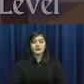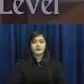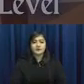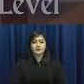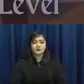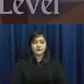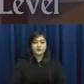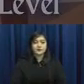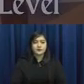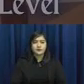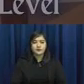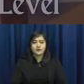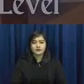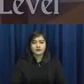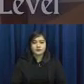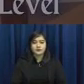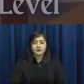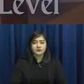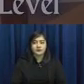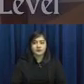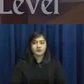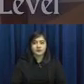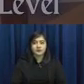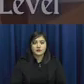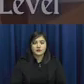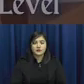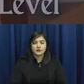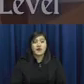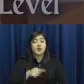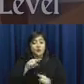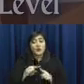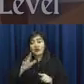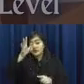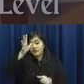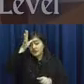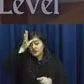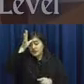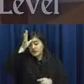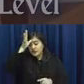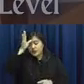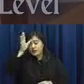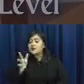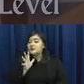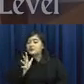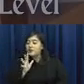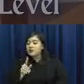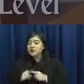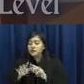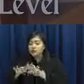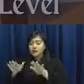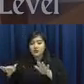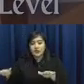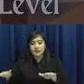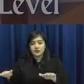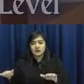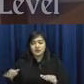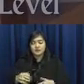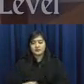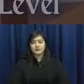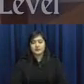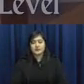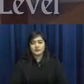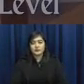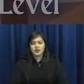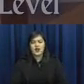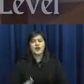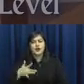nagsasalita ay yung tatay. Yes. Ramdam mo kasi yung authority. Yun. I'm not trying to, ano, to lower the authority of the mothers. Ha? Of course,